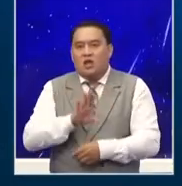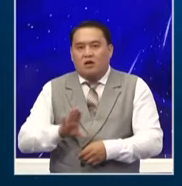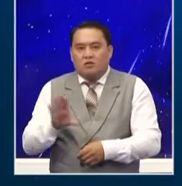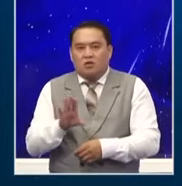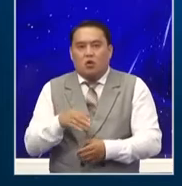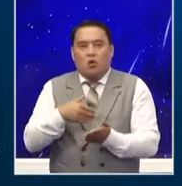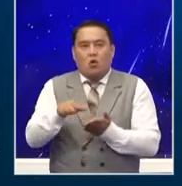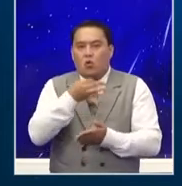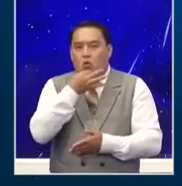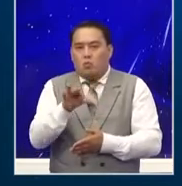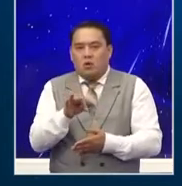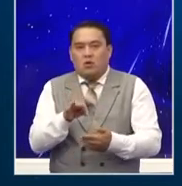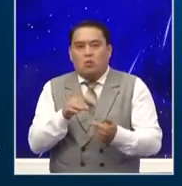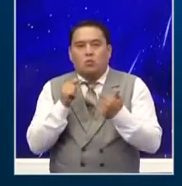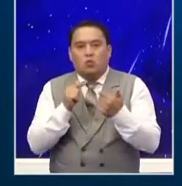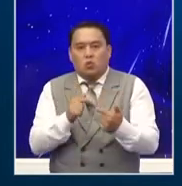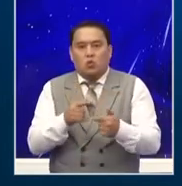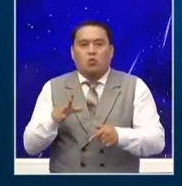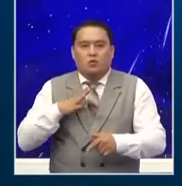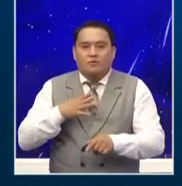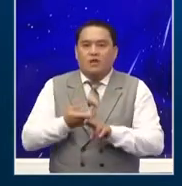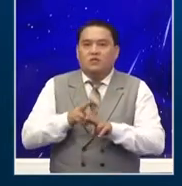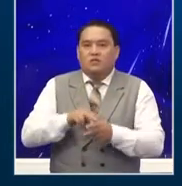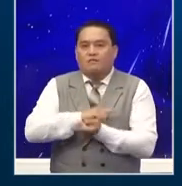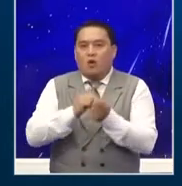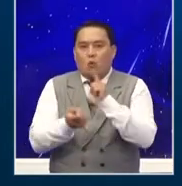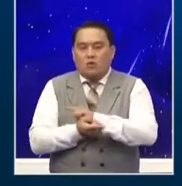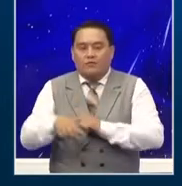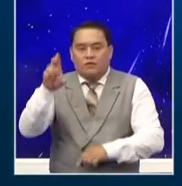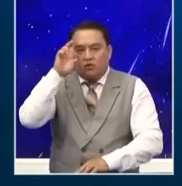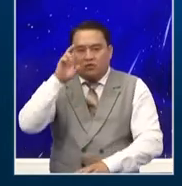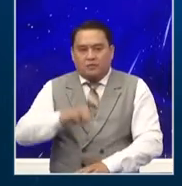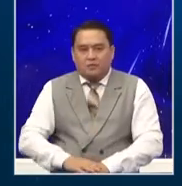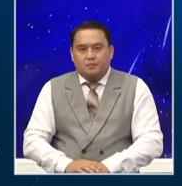Евросоюз отвергает любые попытки антиконституционной смены власти в этой стране.